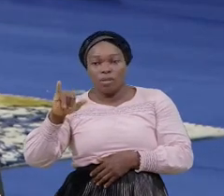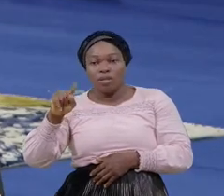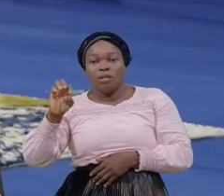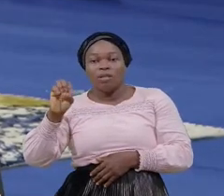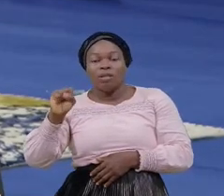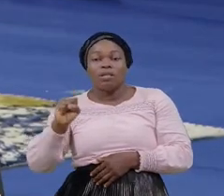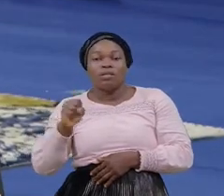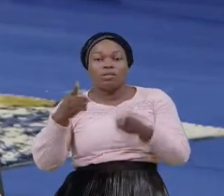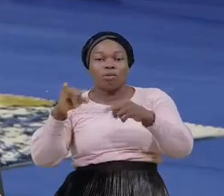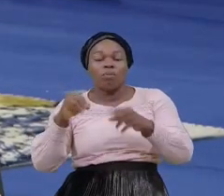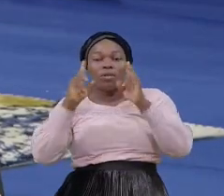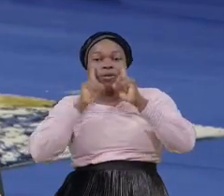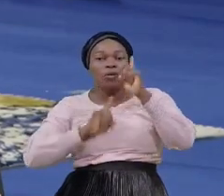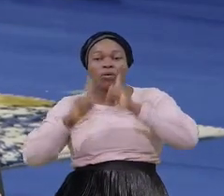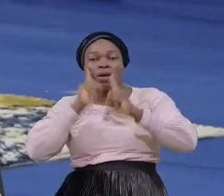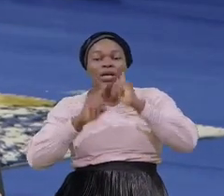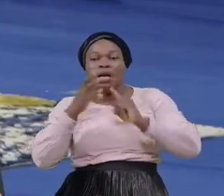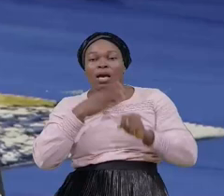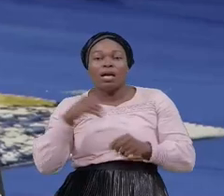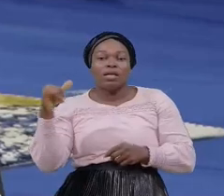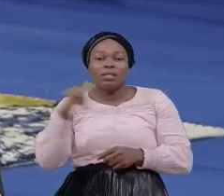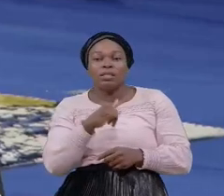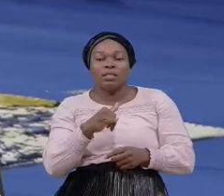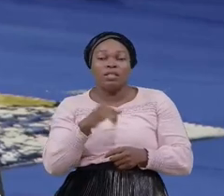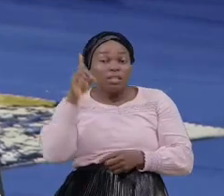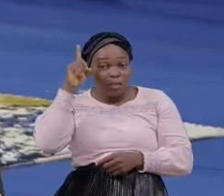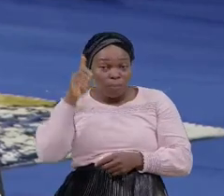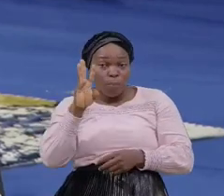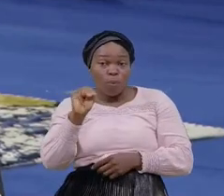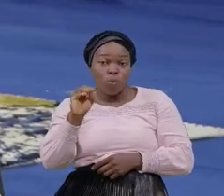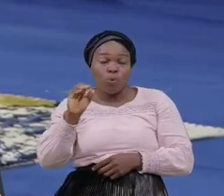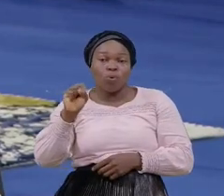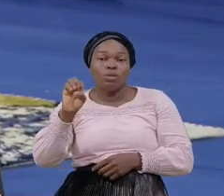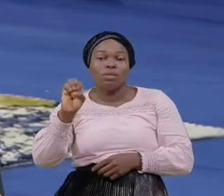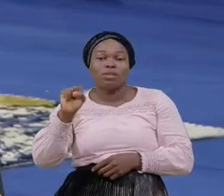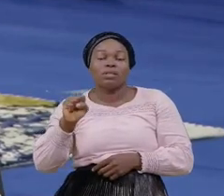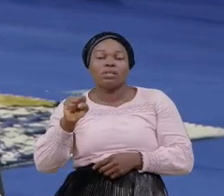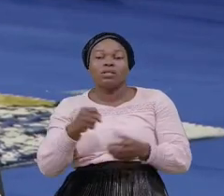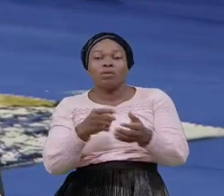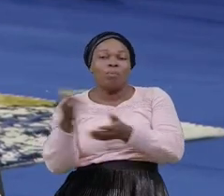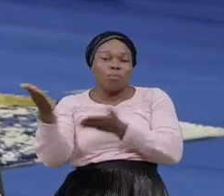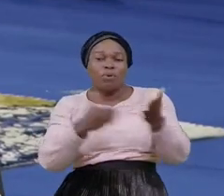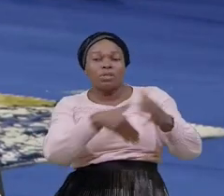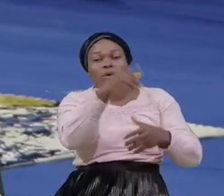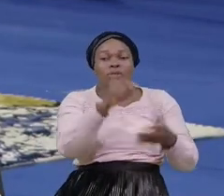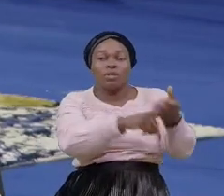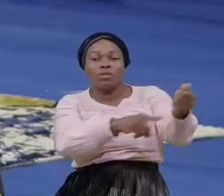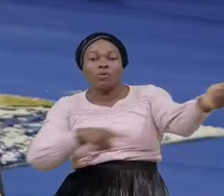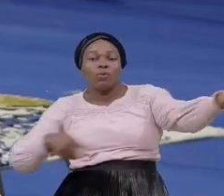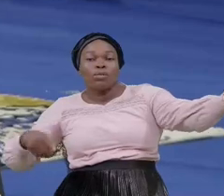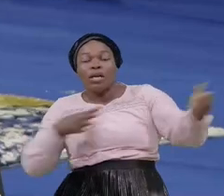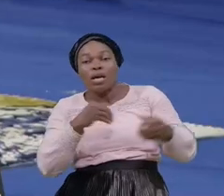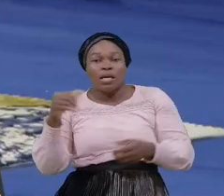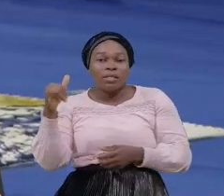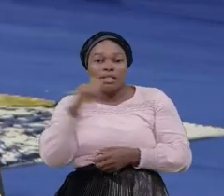se demandaient comment ils pleuraient, alors il a étendu le truc, la verge, la mère a compris